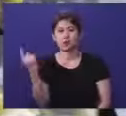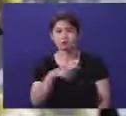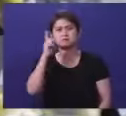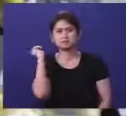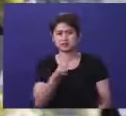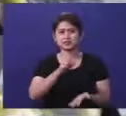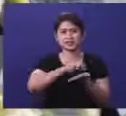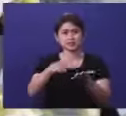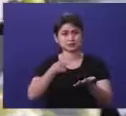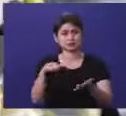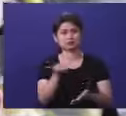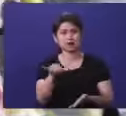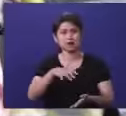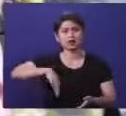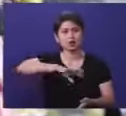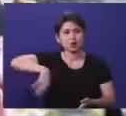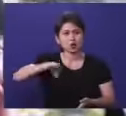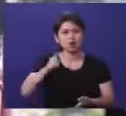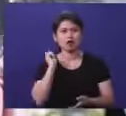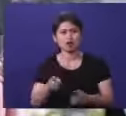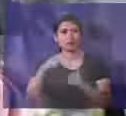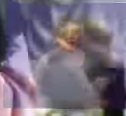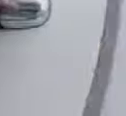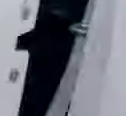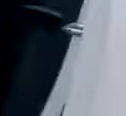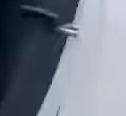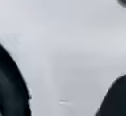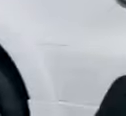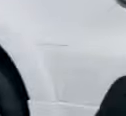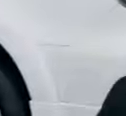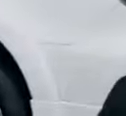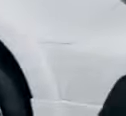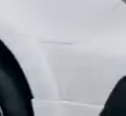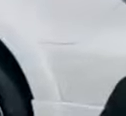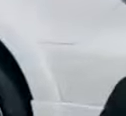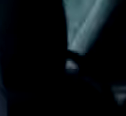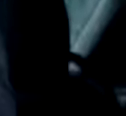Saya akan pastikan nama saya dan keluarga ada.